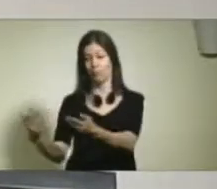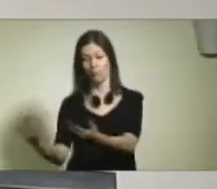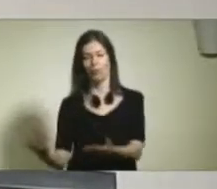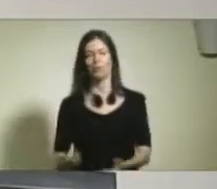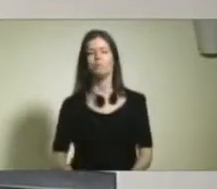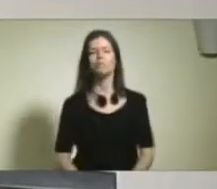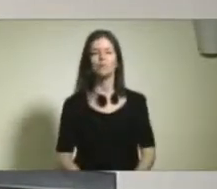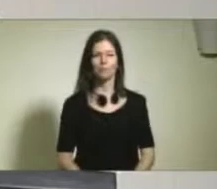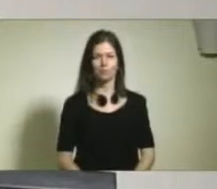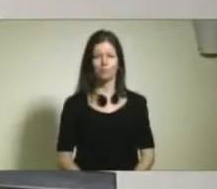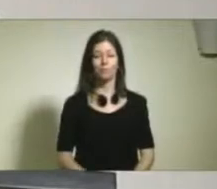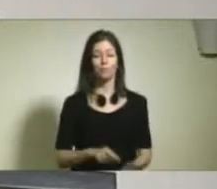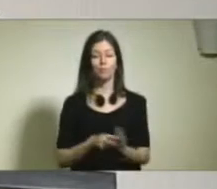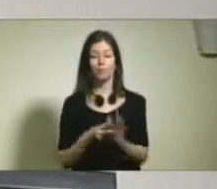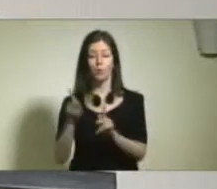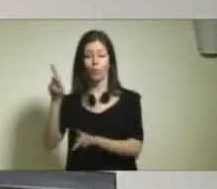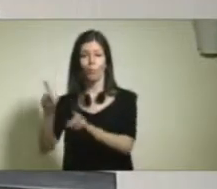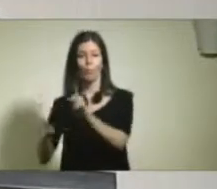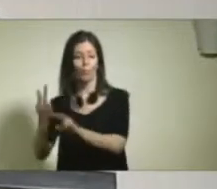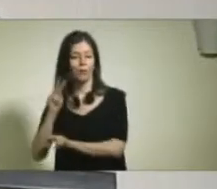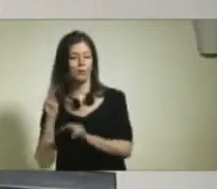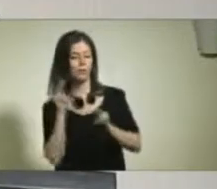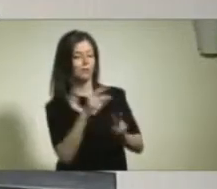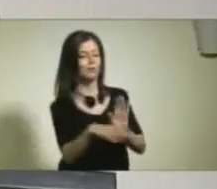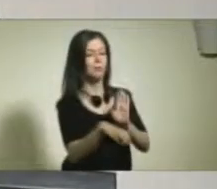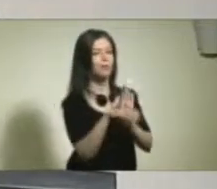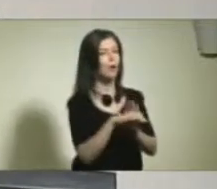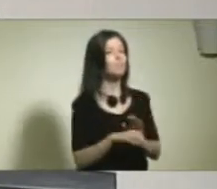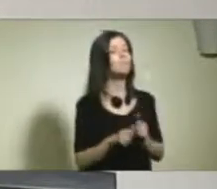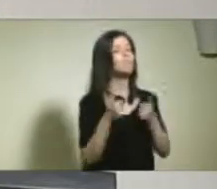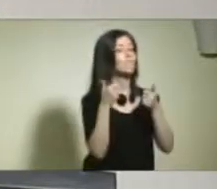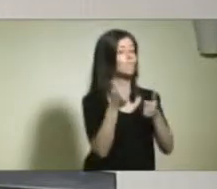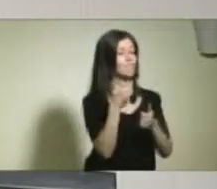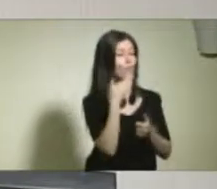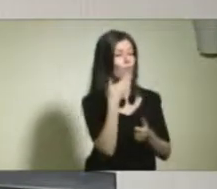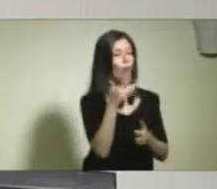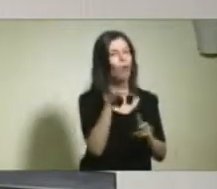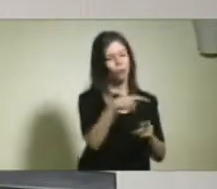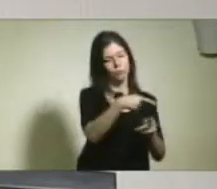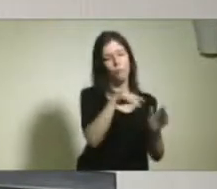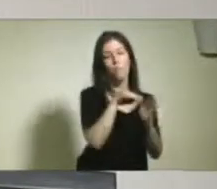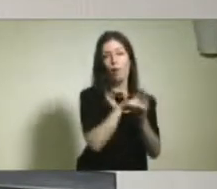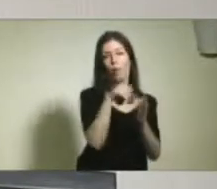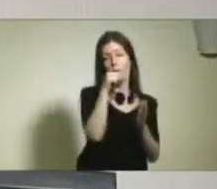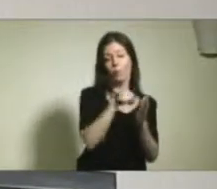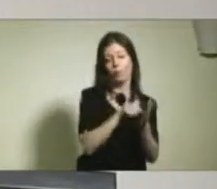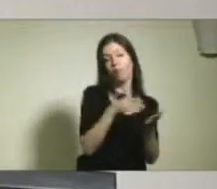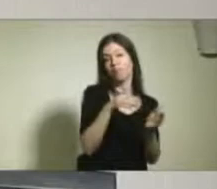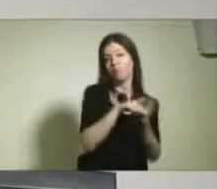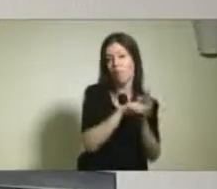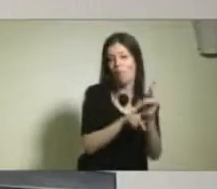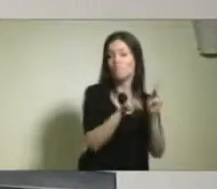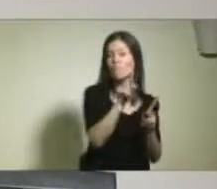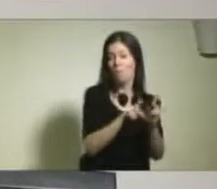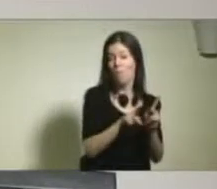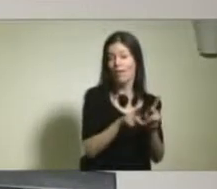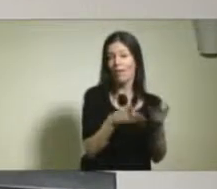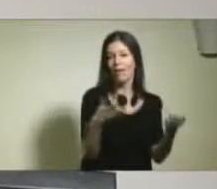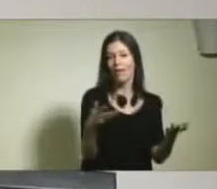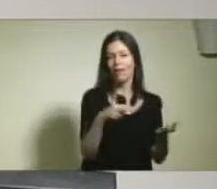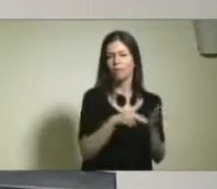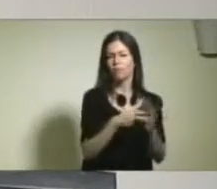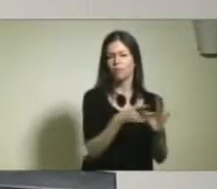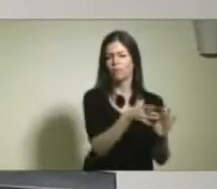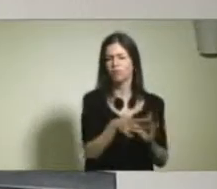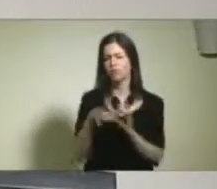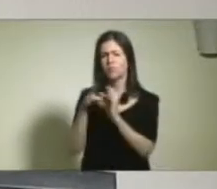une très bonne image de la Banque Postale, puisqu'on est une banque publique, et on est quand même très rattaché au